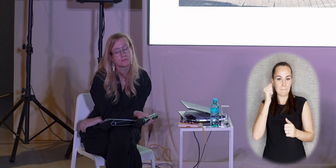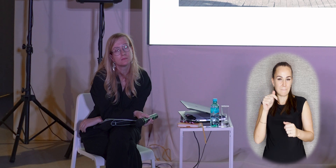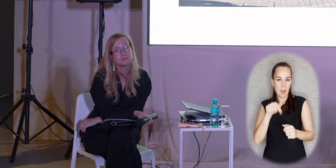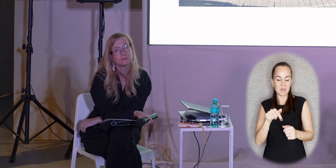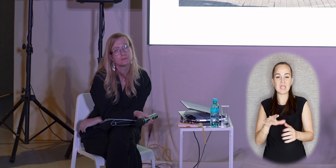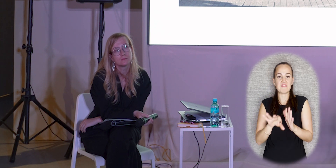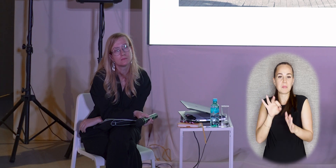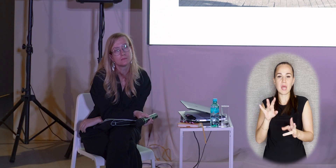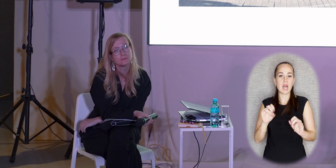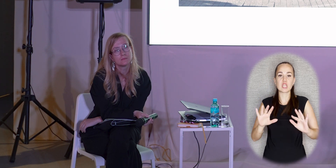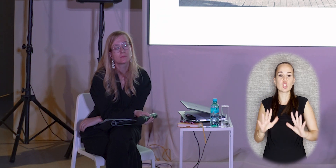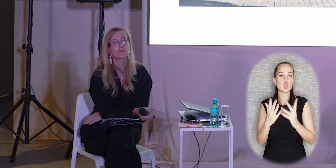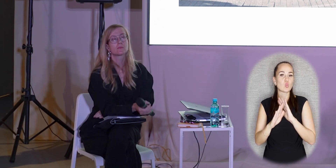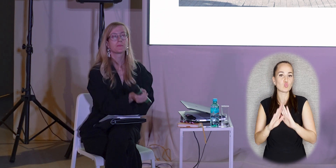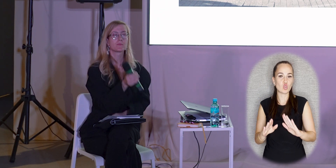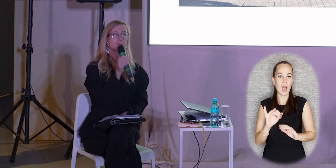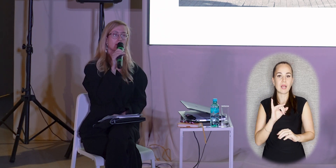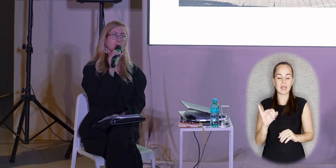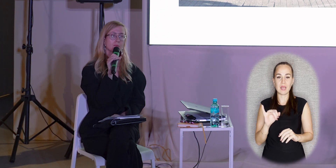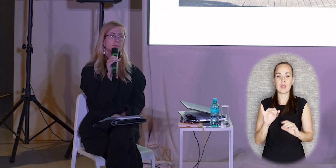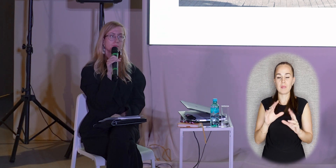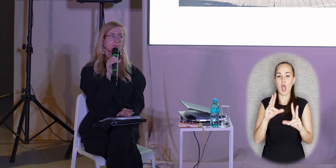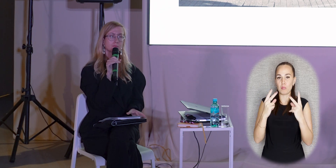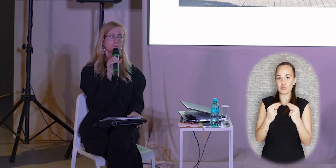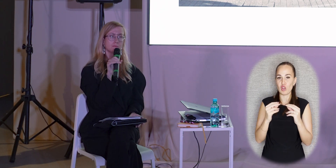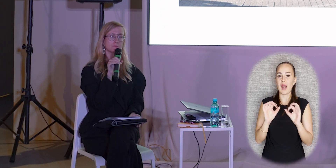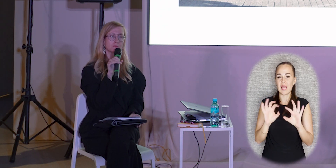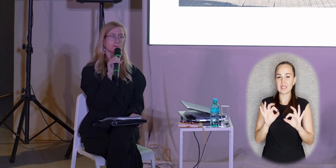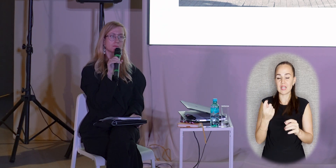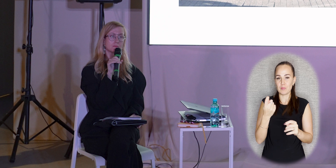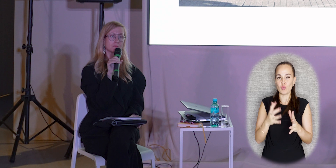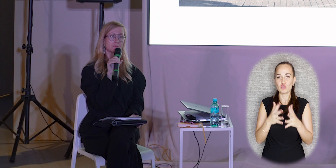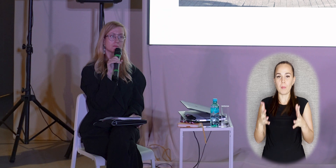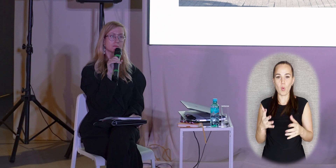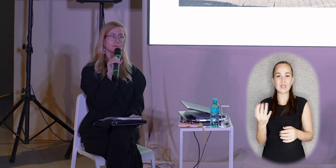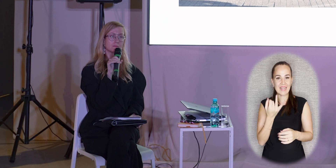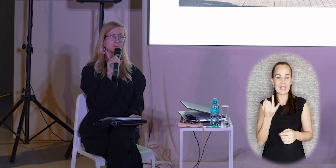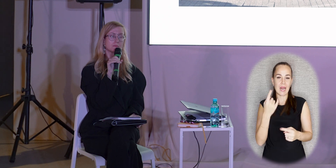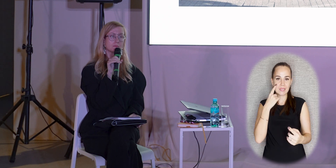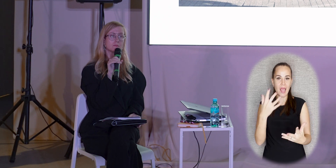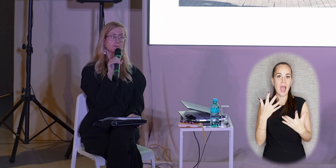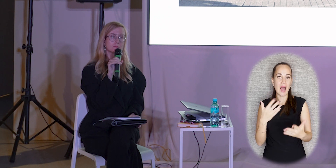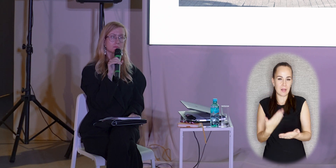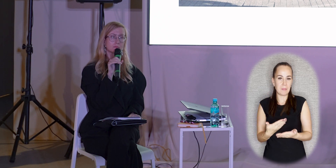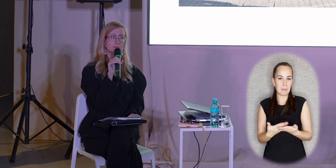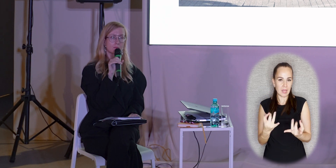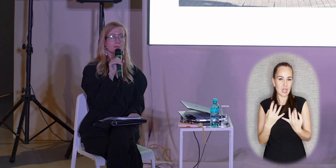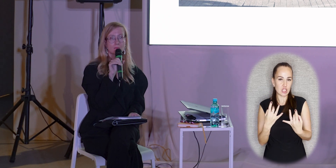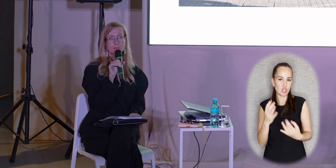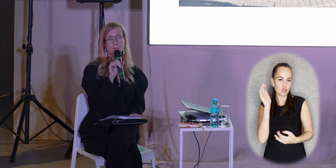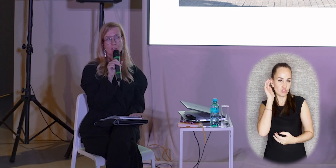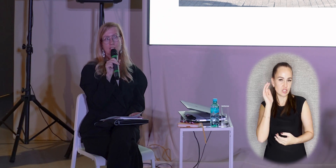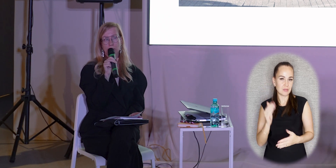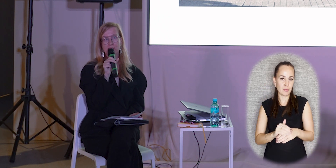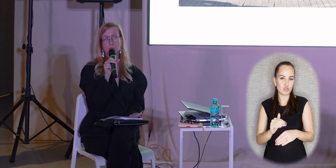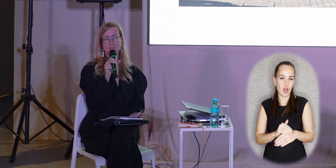случайно, и обещали, что расскажете об этом чуть больше. Может быть, есть несколько интересных, ярких примеров выбора мест. Спасибо.